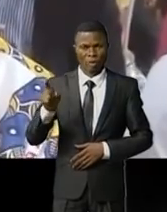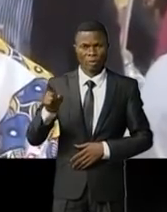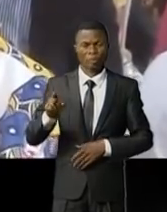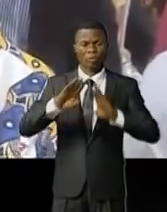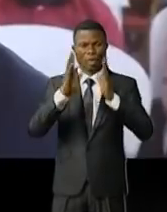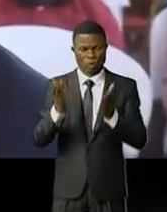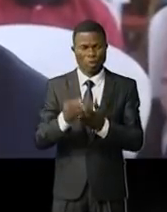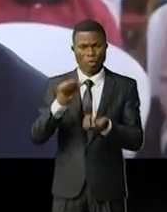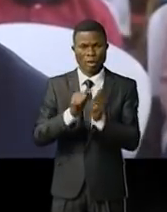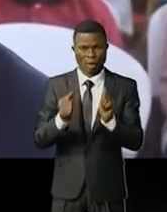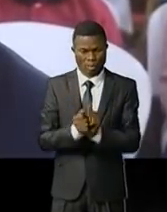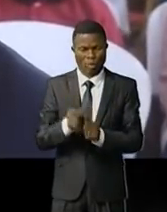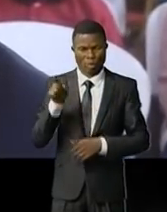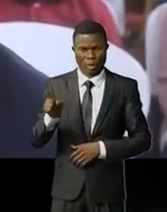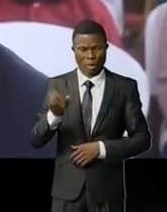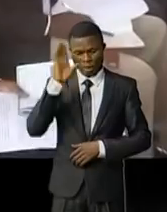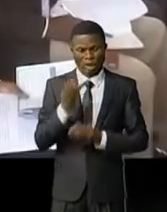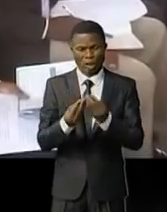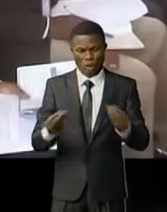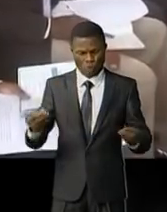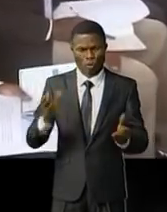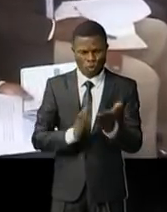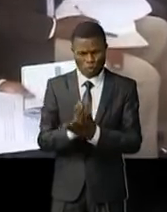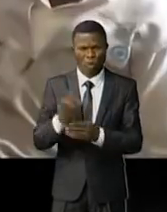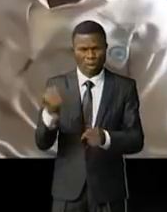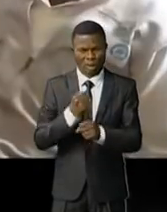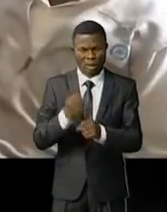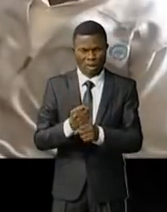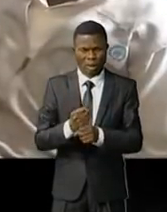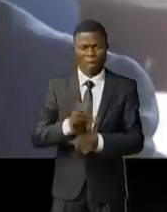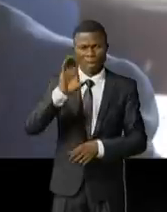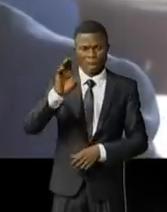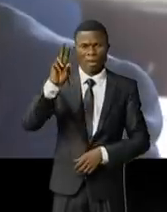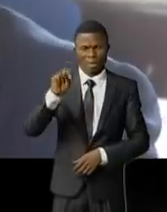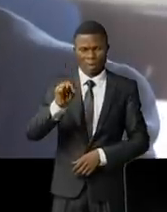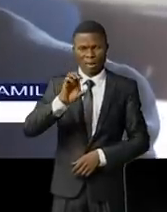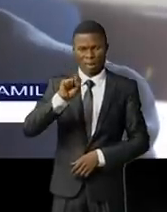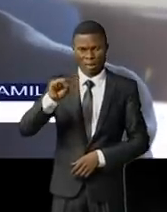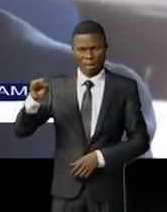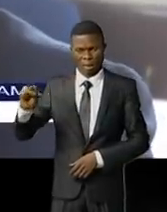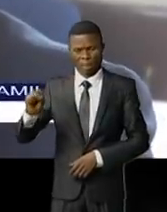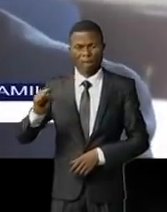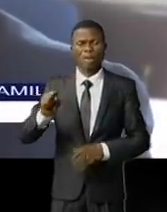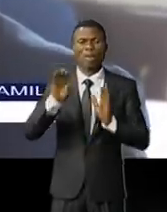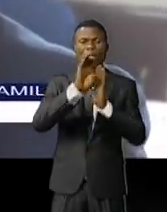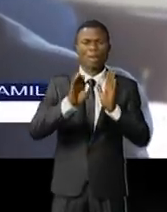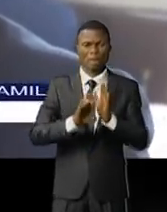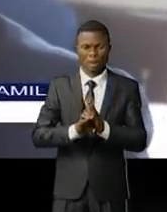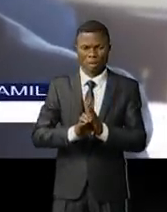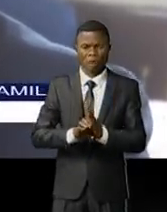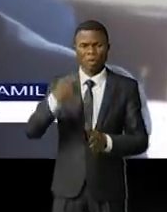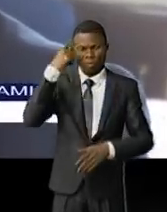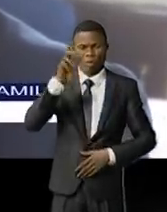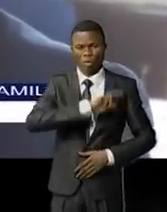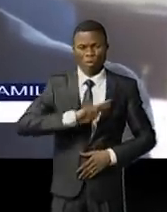tous les assujettis à s'acquitter de leurs obligations vis-à-vis de la CNSS. La Constitution de la République démocratique